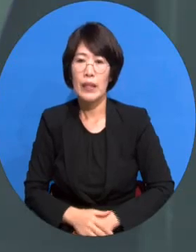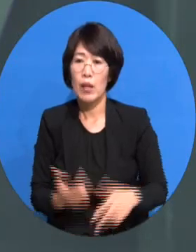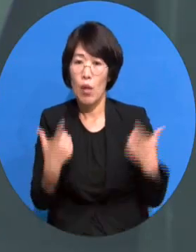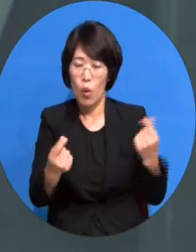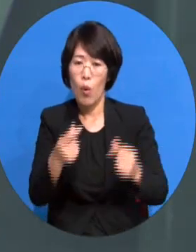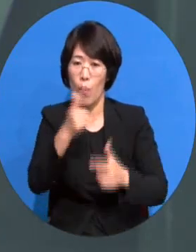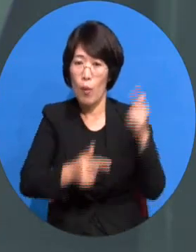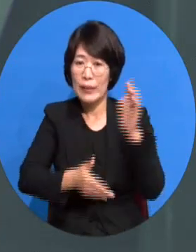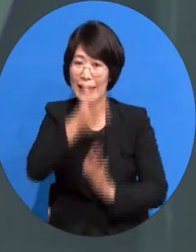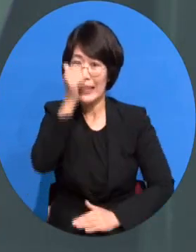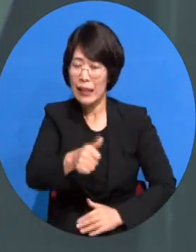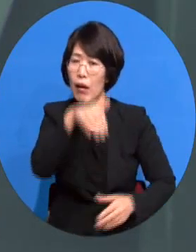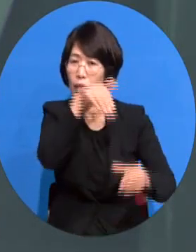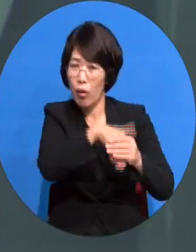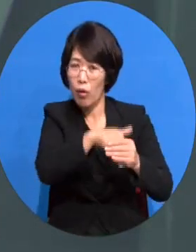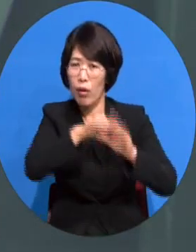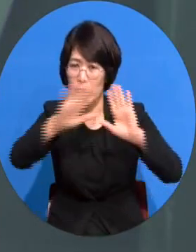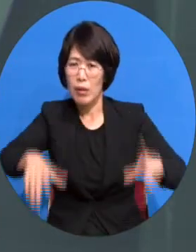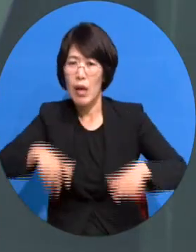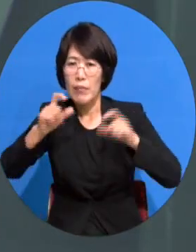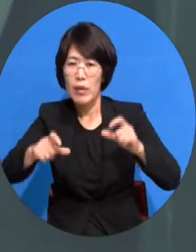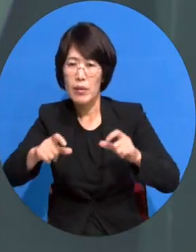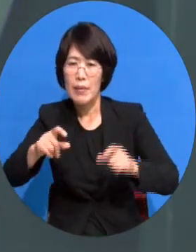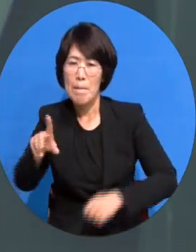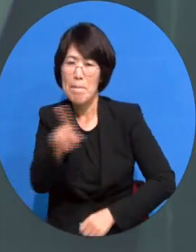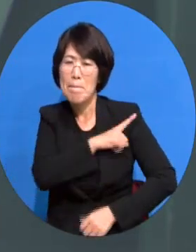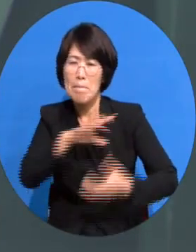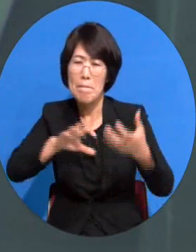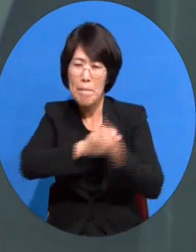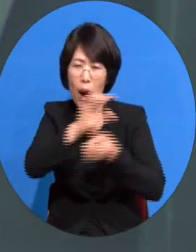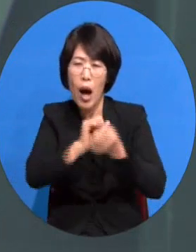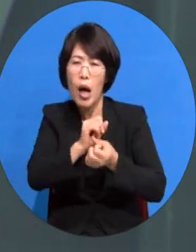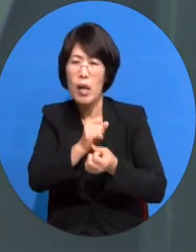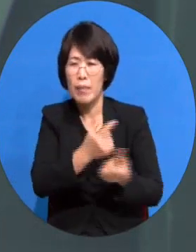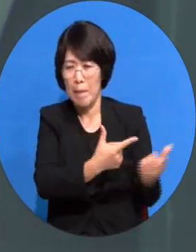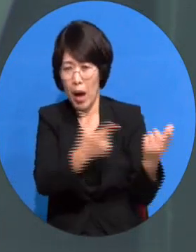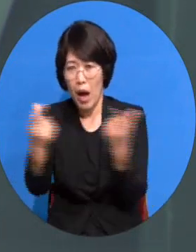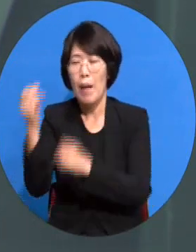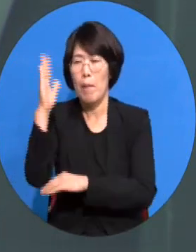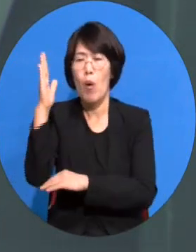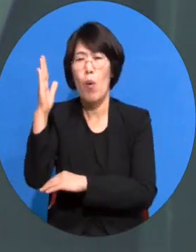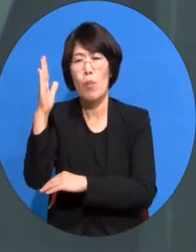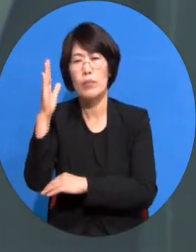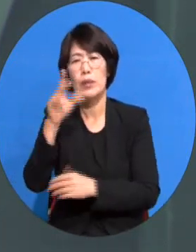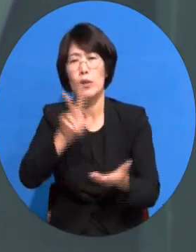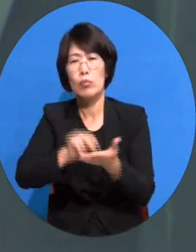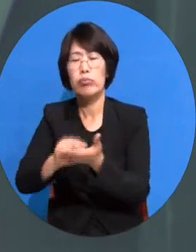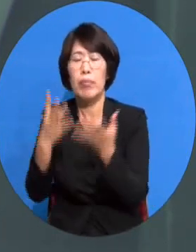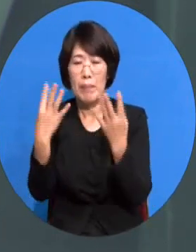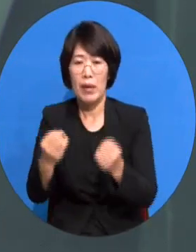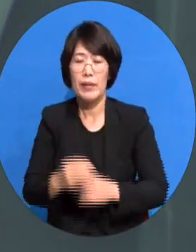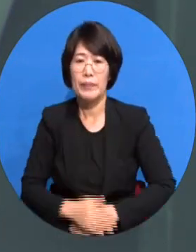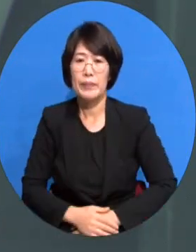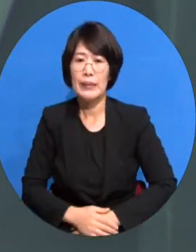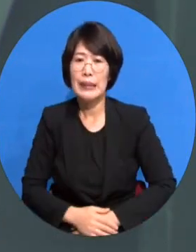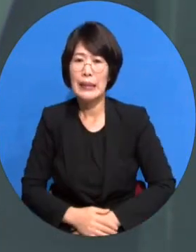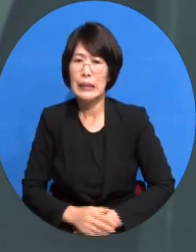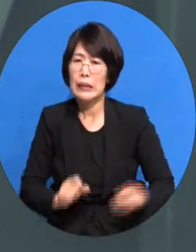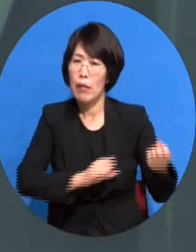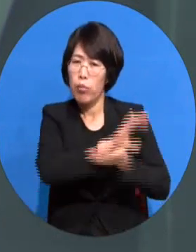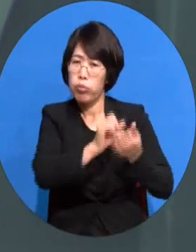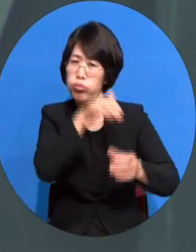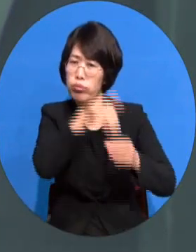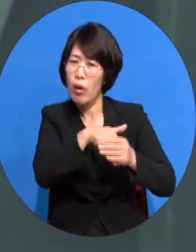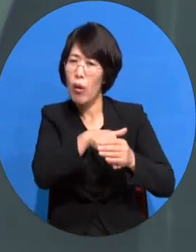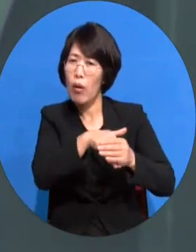이처럼 목포시장 선거는 전남에서 가장 시끄러웠다고 해도 이견이 없을 정도로 혼탁 양상을 보였습니다. 비정상적인